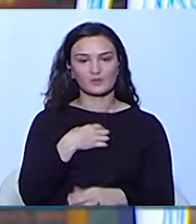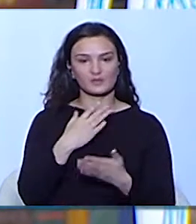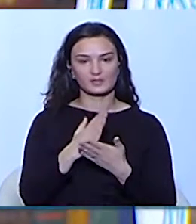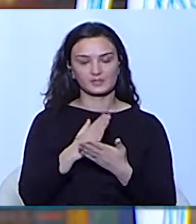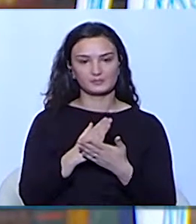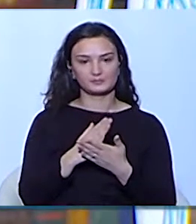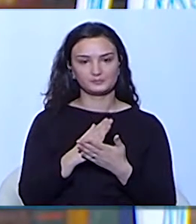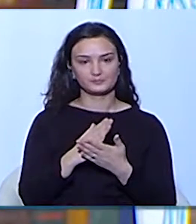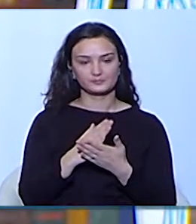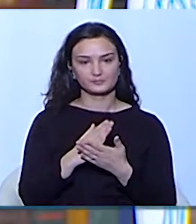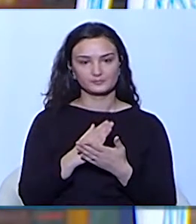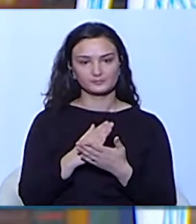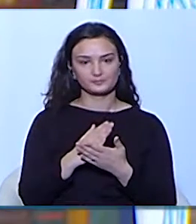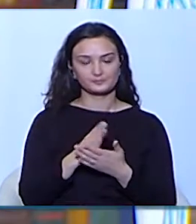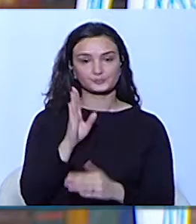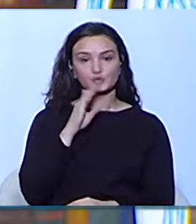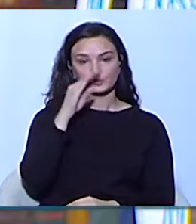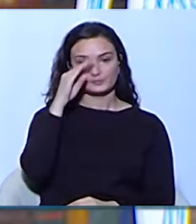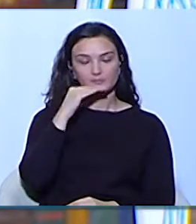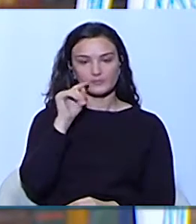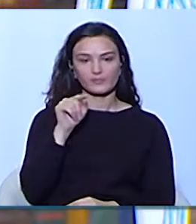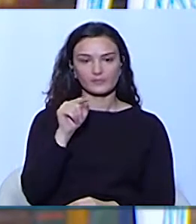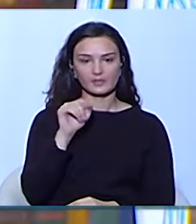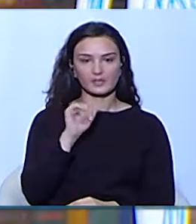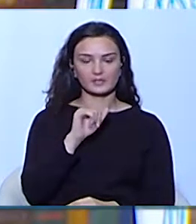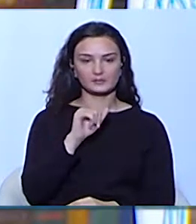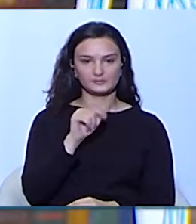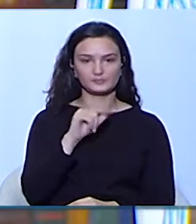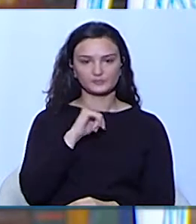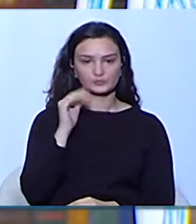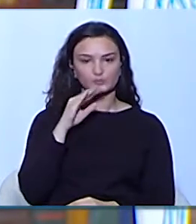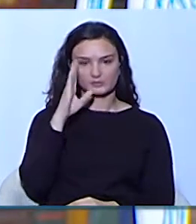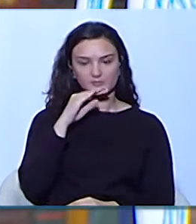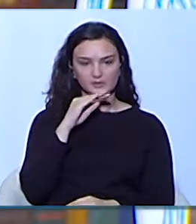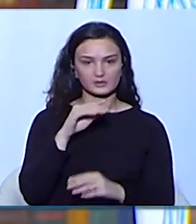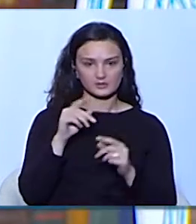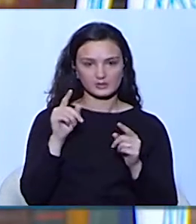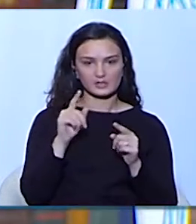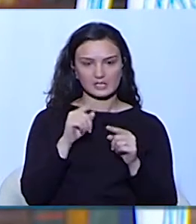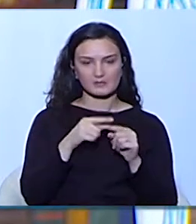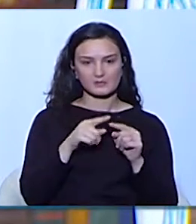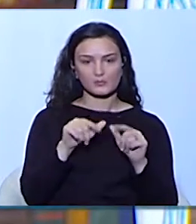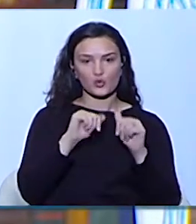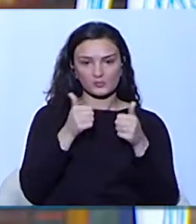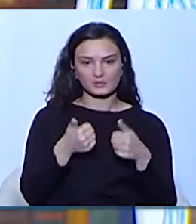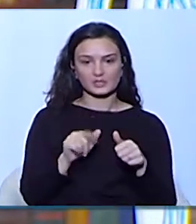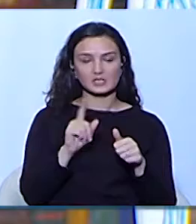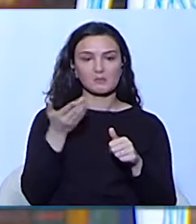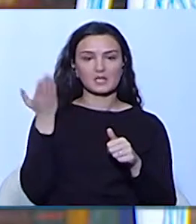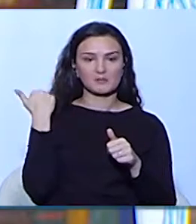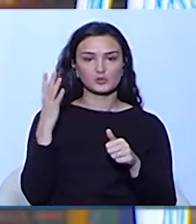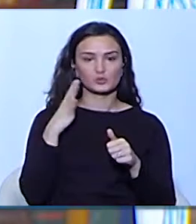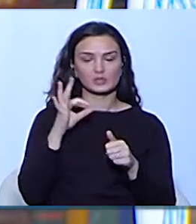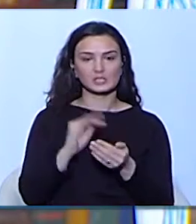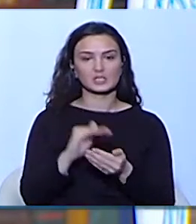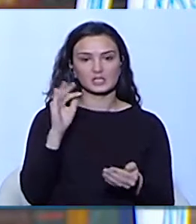გასაკეთებელი. Რამე თუ მშობლებს ანაზდად უნებლიეთ გადართვა იმ სტილიდან, რომელიც მანამდე ჰქონდათ